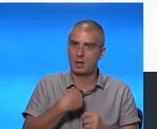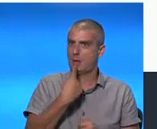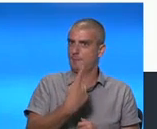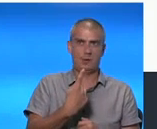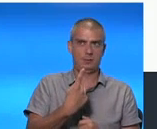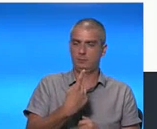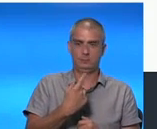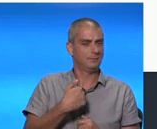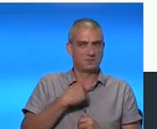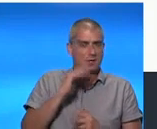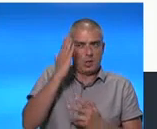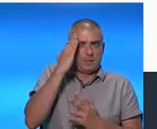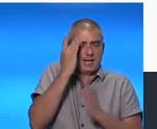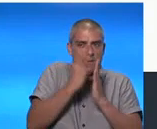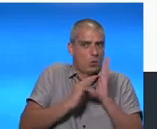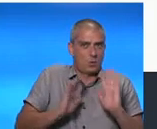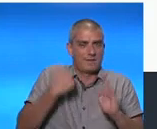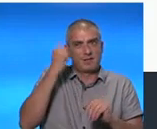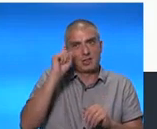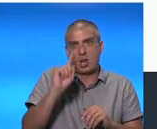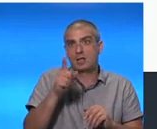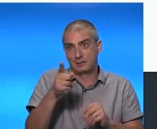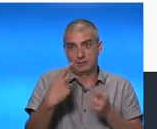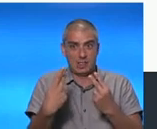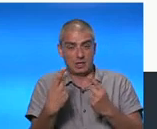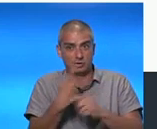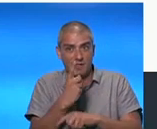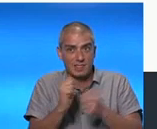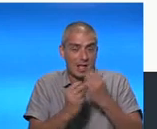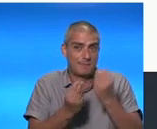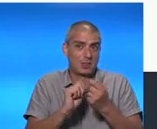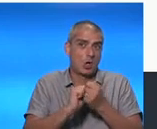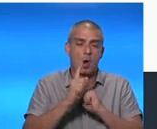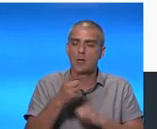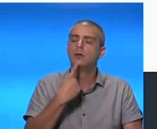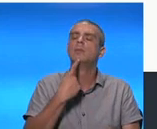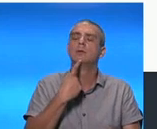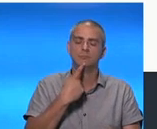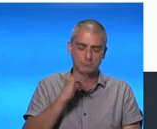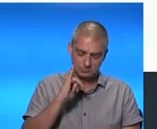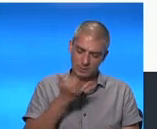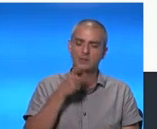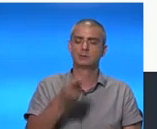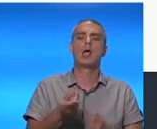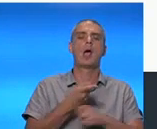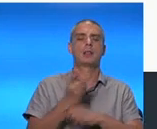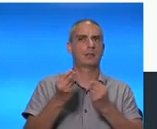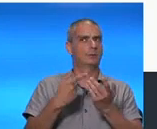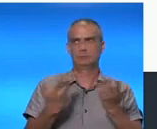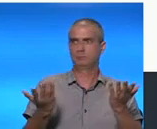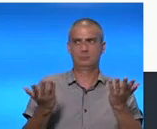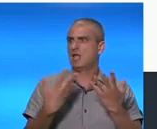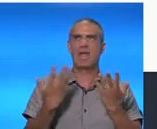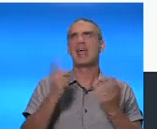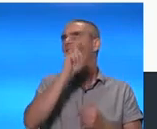שאני לא בקיעה בחוקים ולא יודעת אם זה נחשב התרדה מינית או לא אז היא אמרה לי זה נחשב התרדה מינית כאילו אין פה יותר